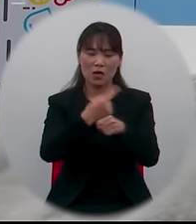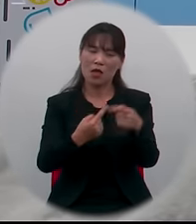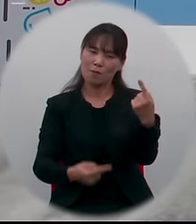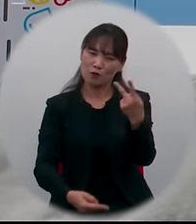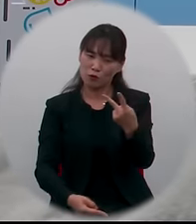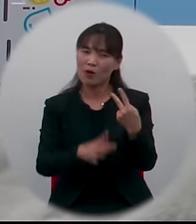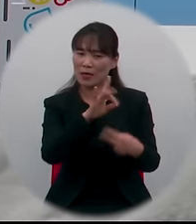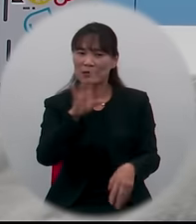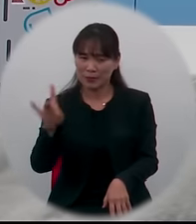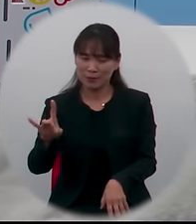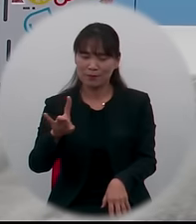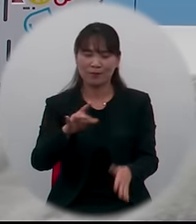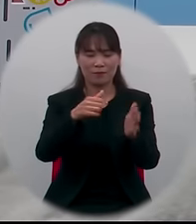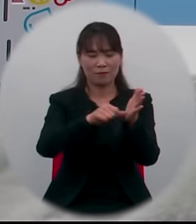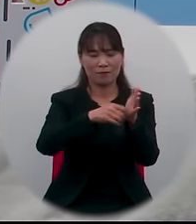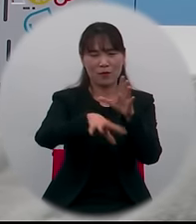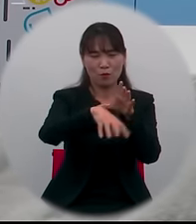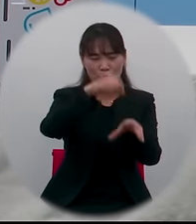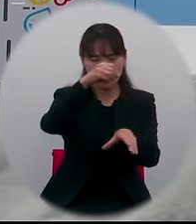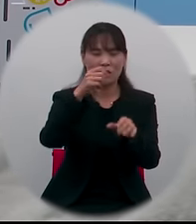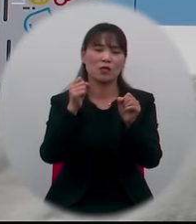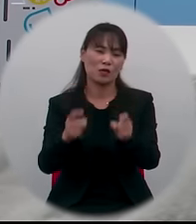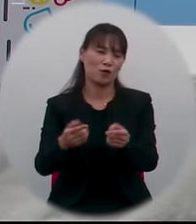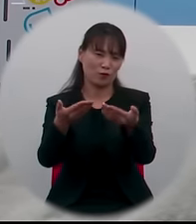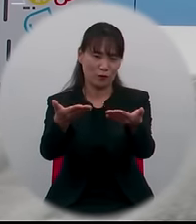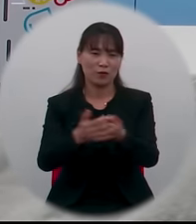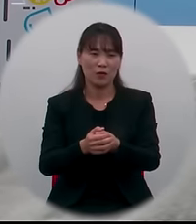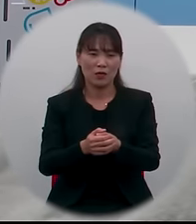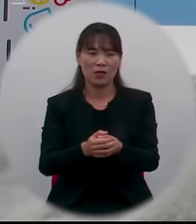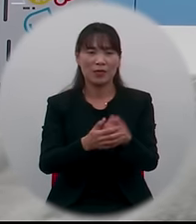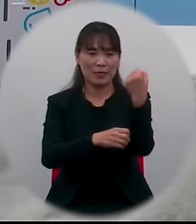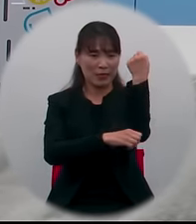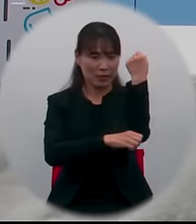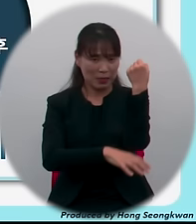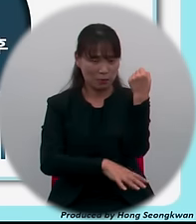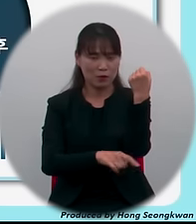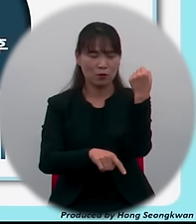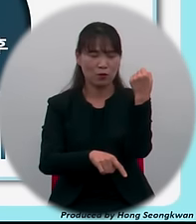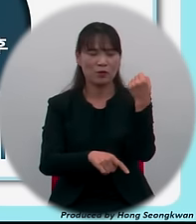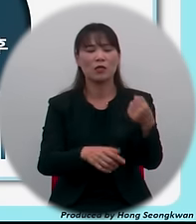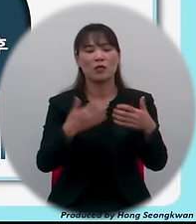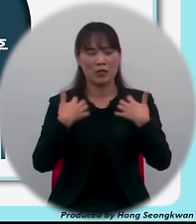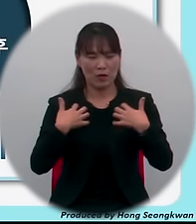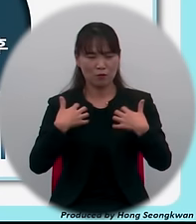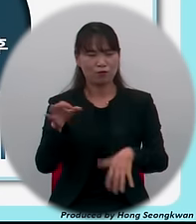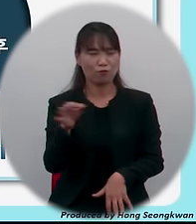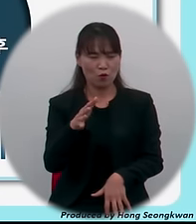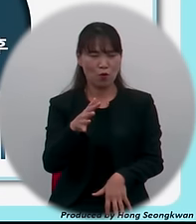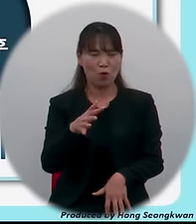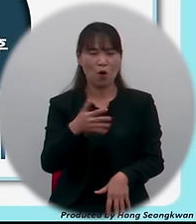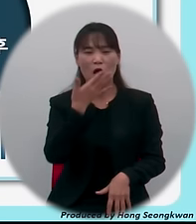1년에 한두 번 혹은 간헐적으로 그런 아이템을 뽑을 수 있는 기회를 주시되 이렇게 전략적으로 다가가세요